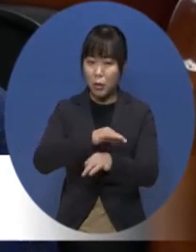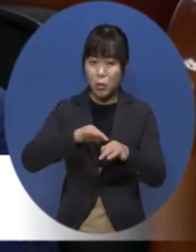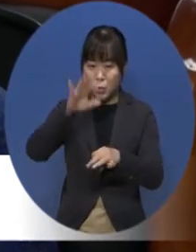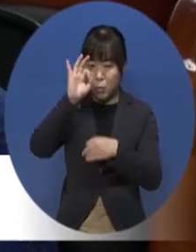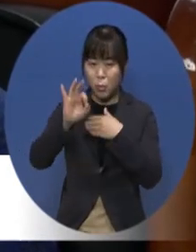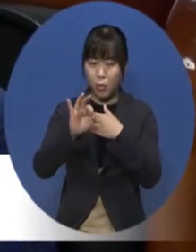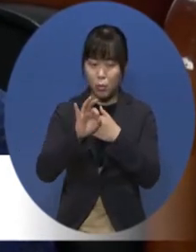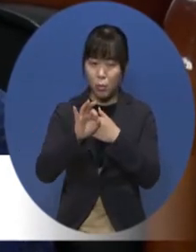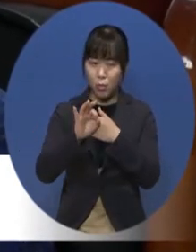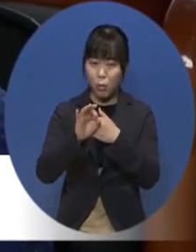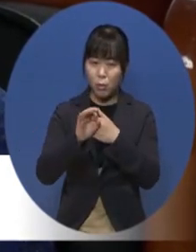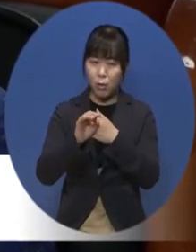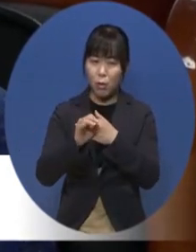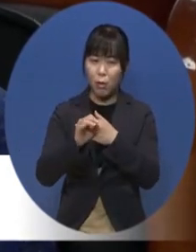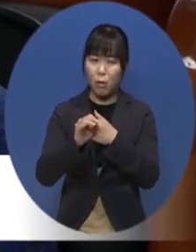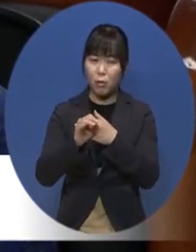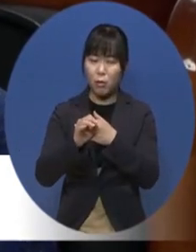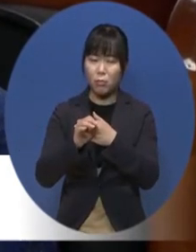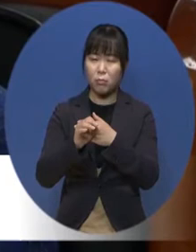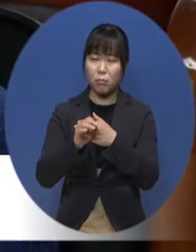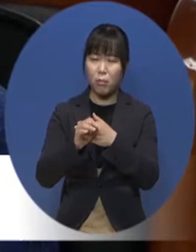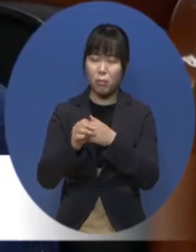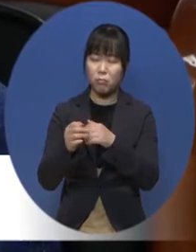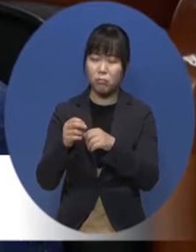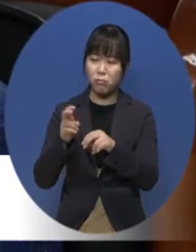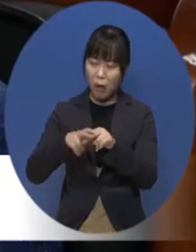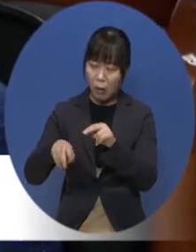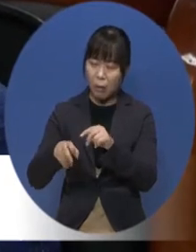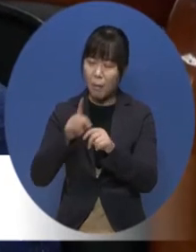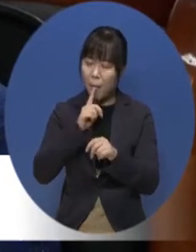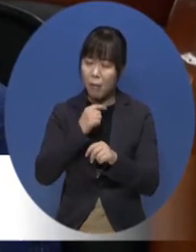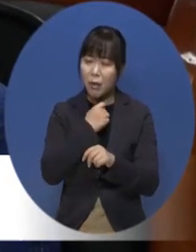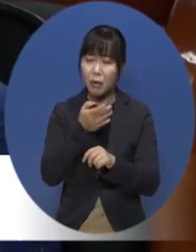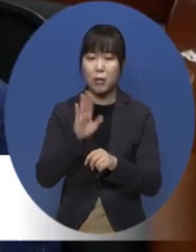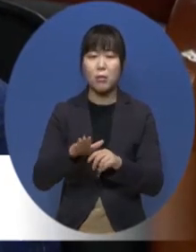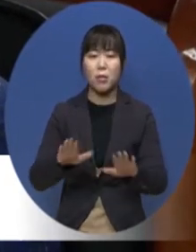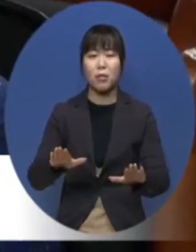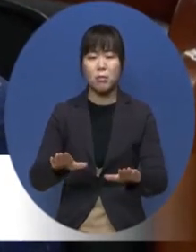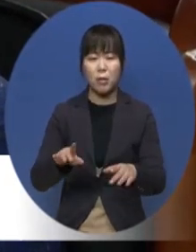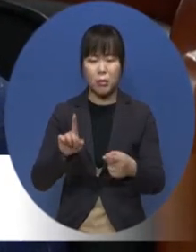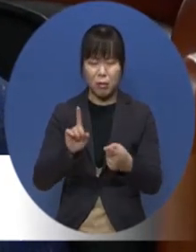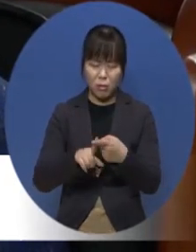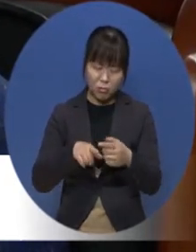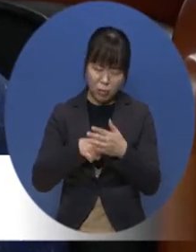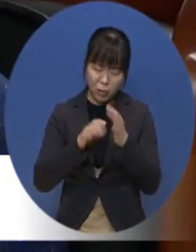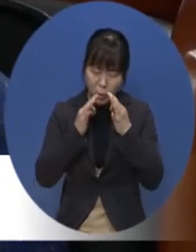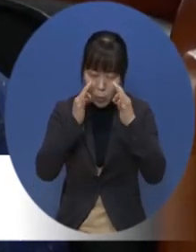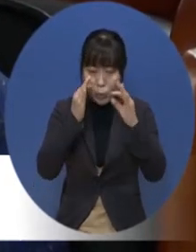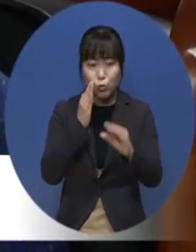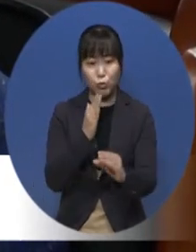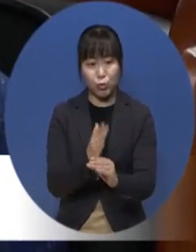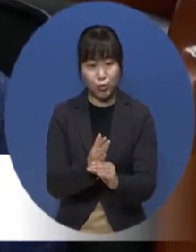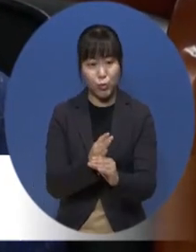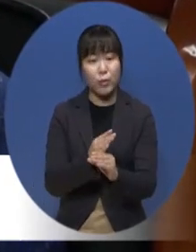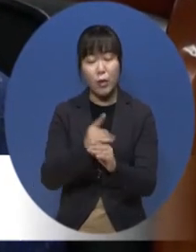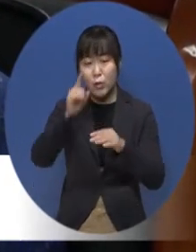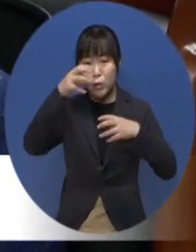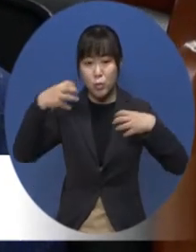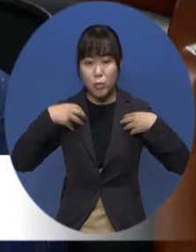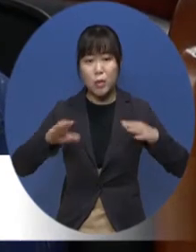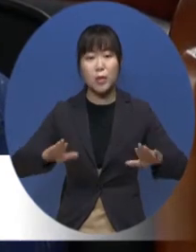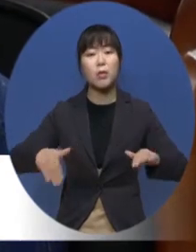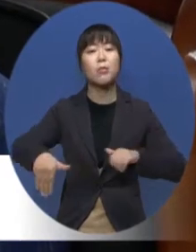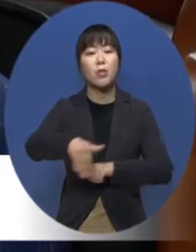경제적으로만 따지면 내보내야 될 입장인데 제가 최대한 내보내지 않고 일하려고 지금 애쓰고 있는데 정부에서